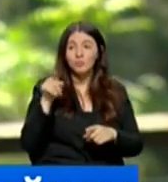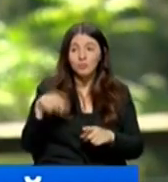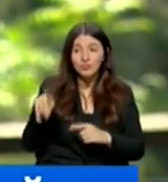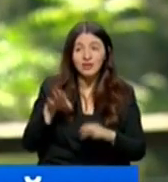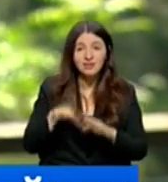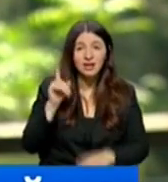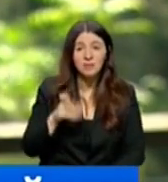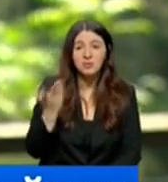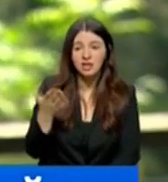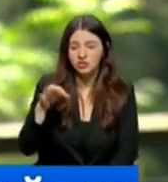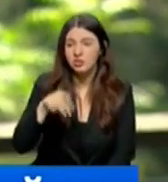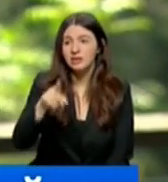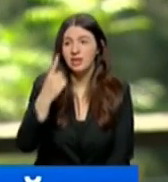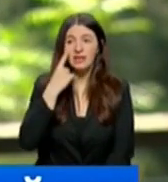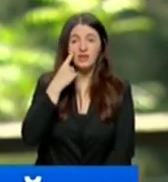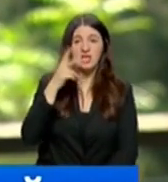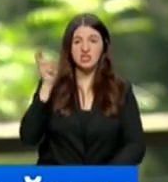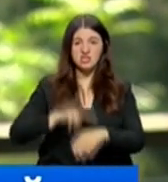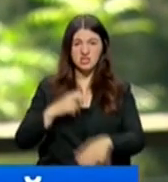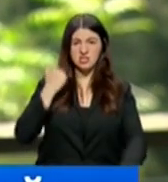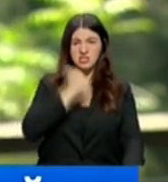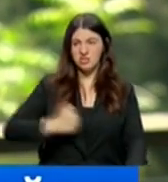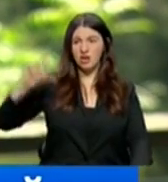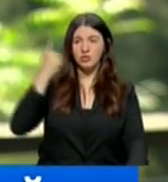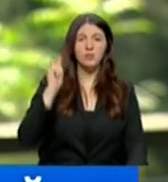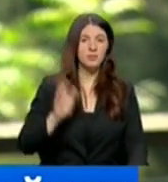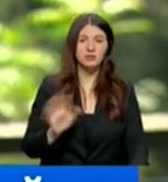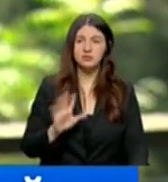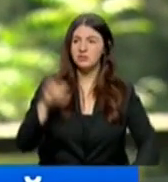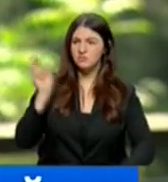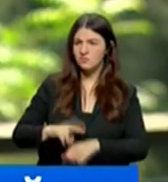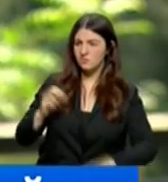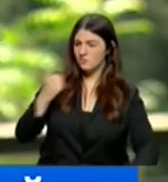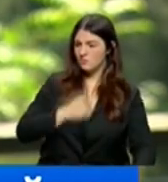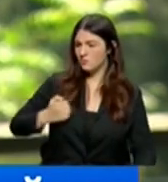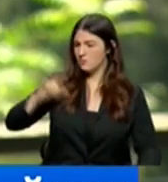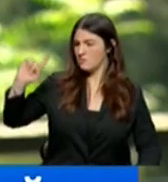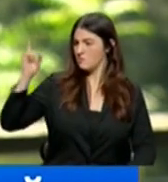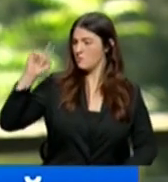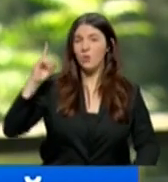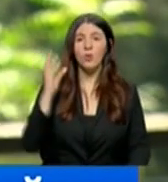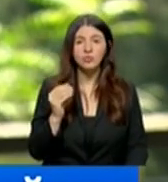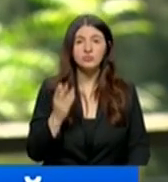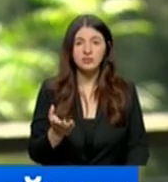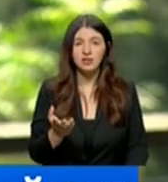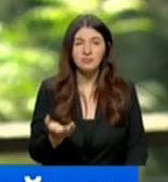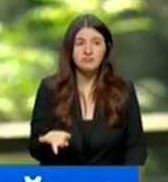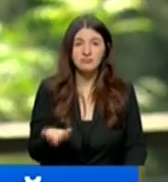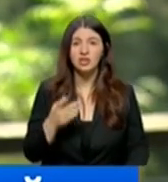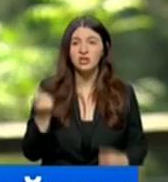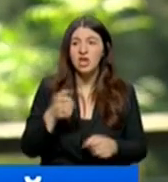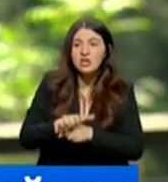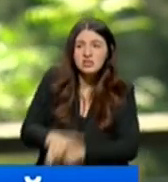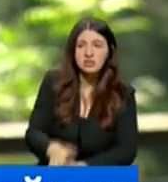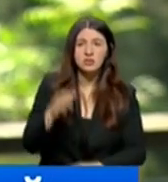ya? Ya şimdi siz devleti kinle, öfkeyle yönetemezsiniz. Kinle, öfkeyle devleti yönetirseniz iş zulme